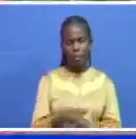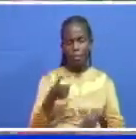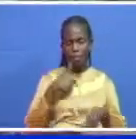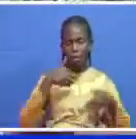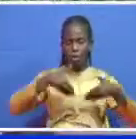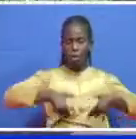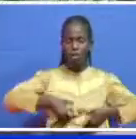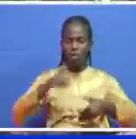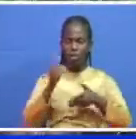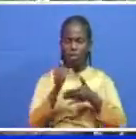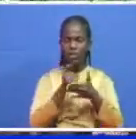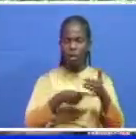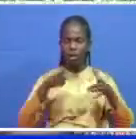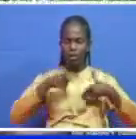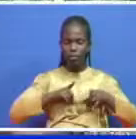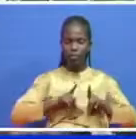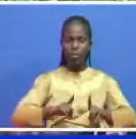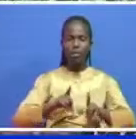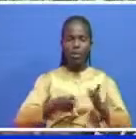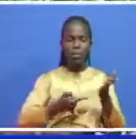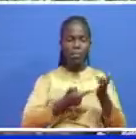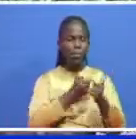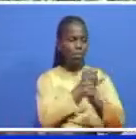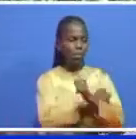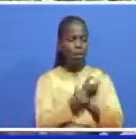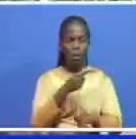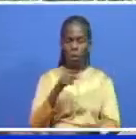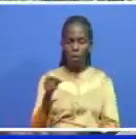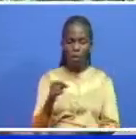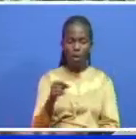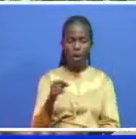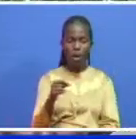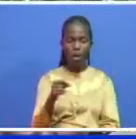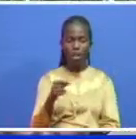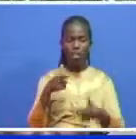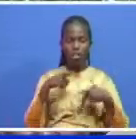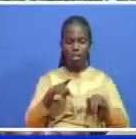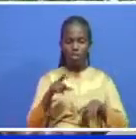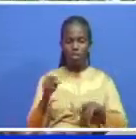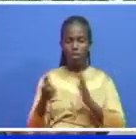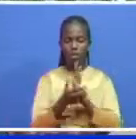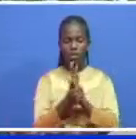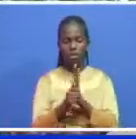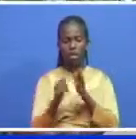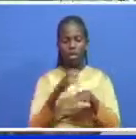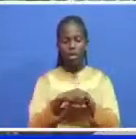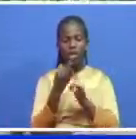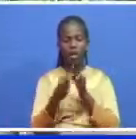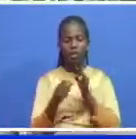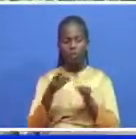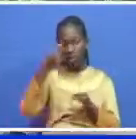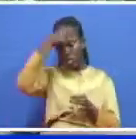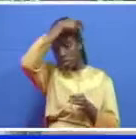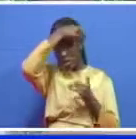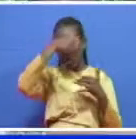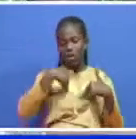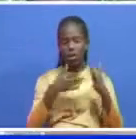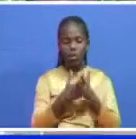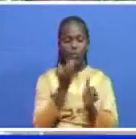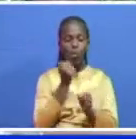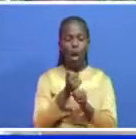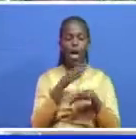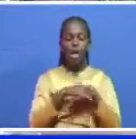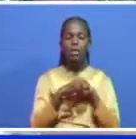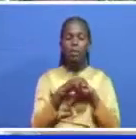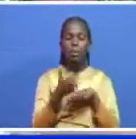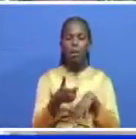itu. Let us go to the polytechnics. Let us go and get skills. Tieke onele wina ndikilina nduwa akwata wea.